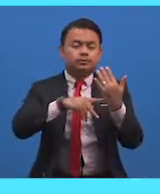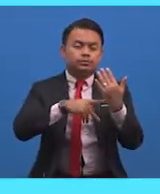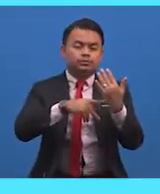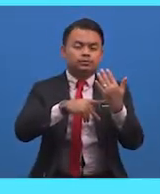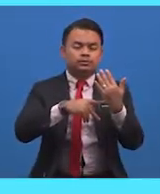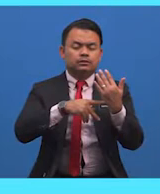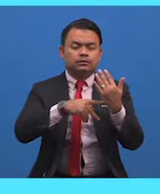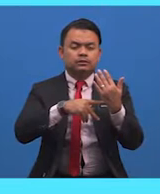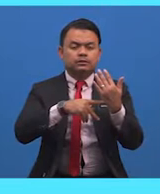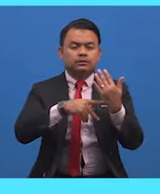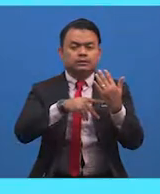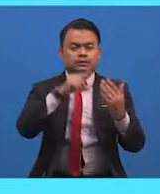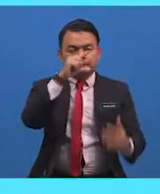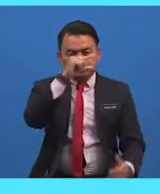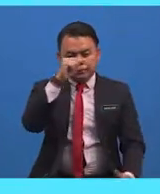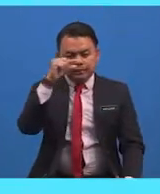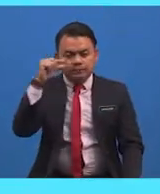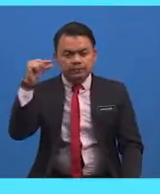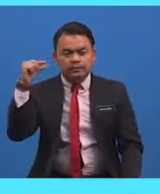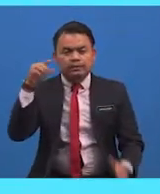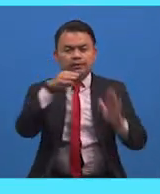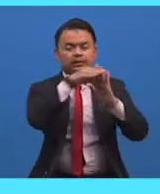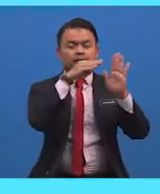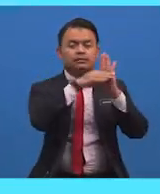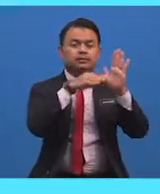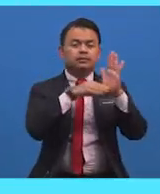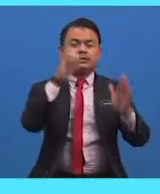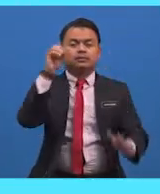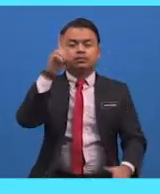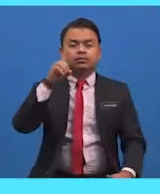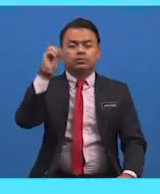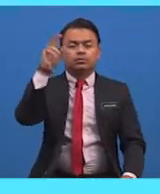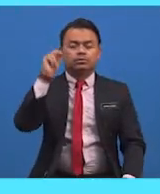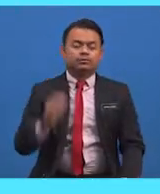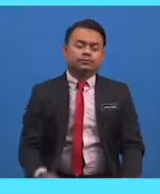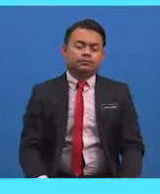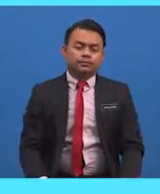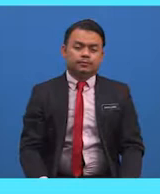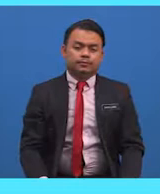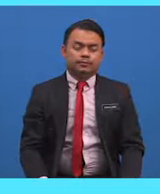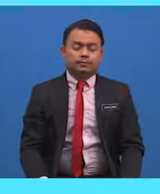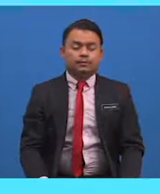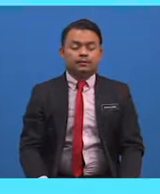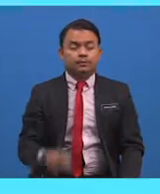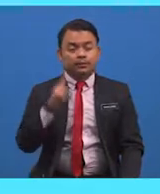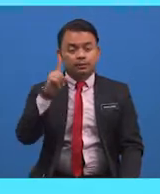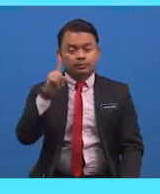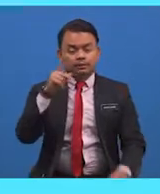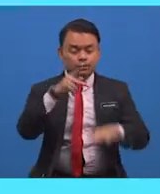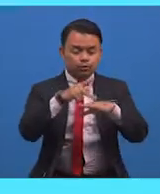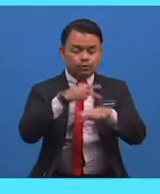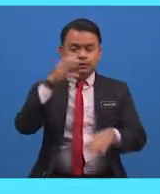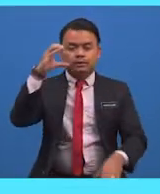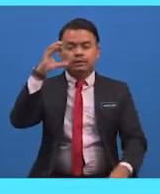ozon. Punca pertama penipisan lapisan ozon ialah penggunaan klorofluorokarbon